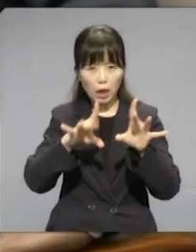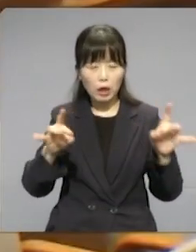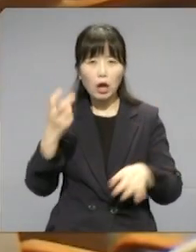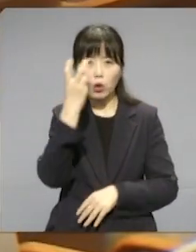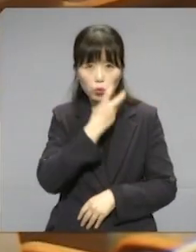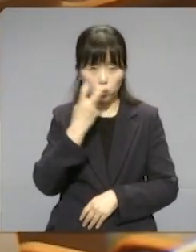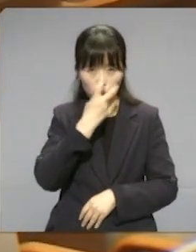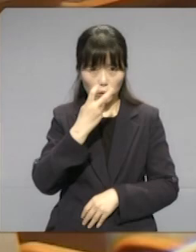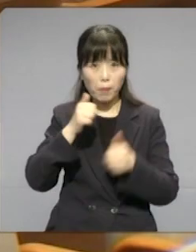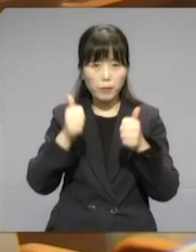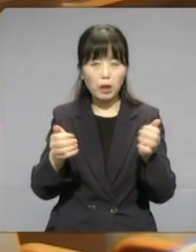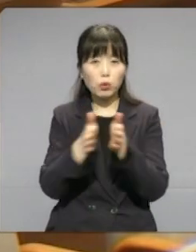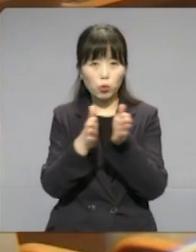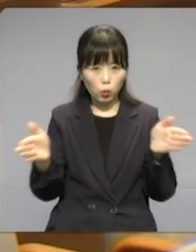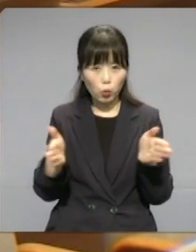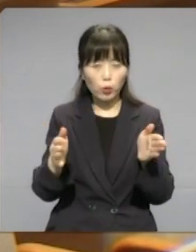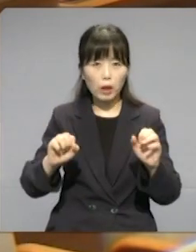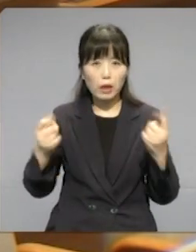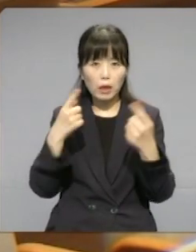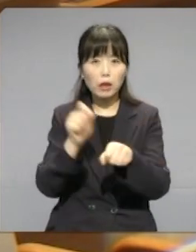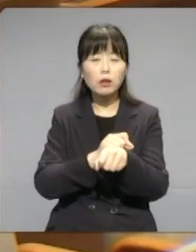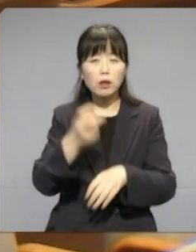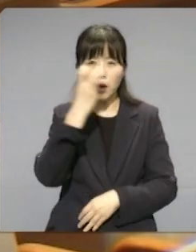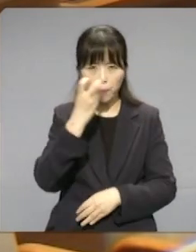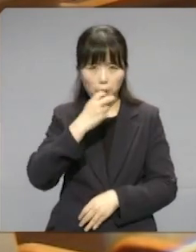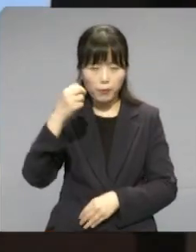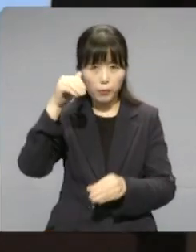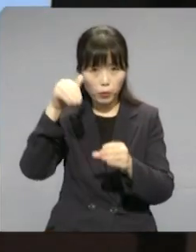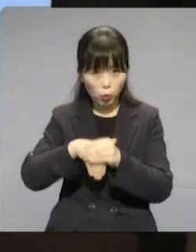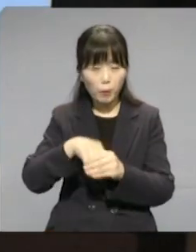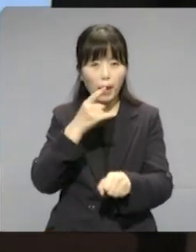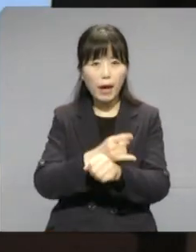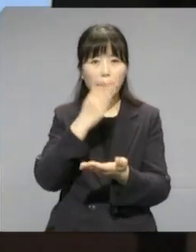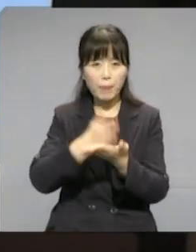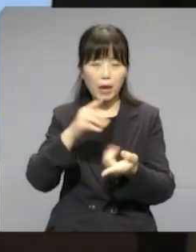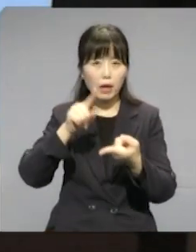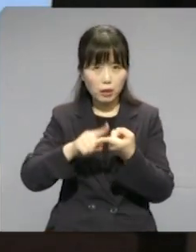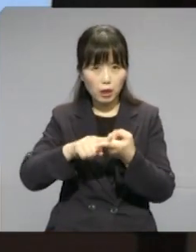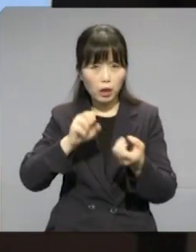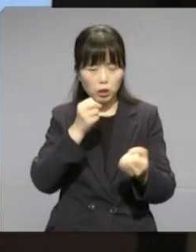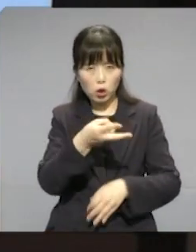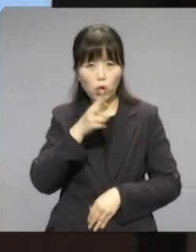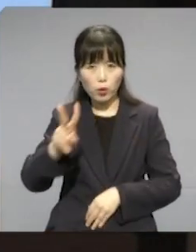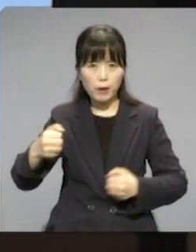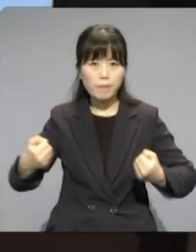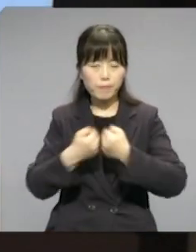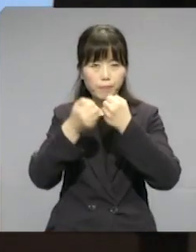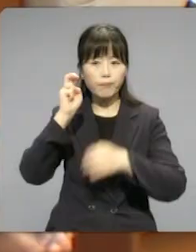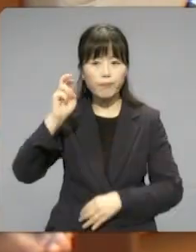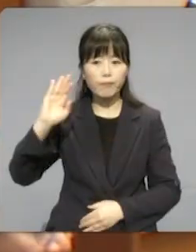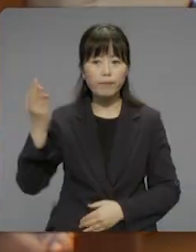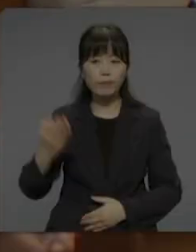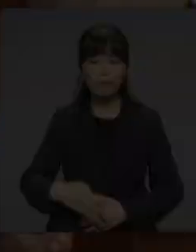특별검사의 도입 이른바 쌍 특검법의 재표 여부를 두고 여야의 충돌이